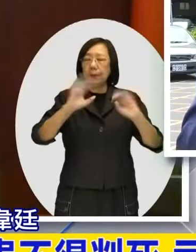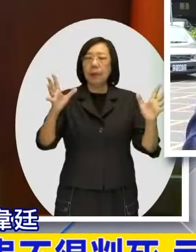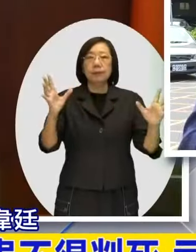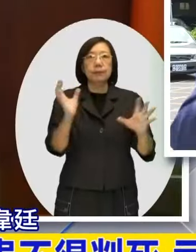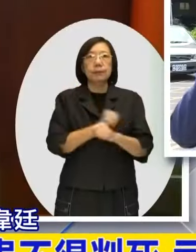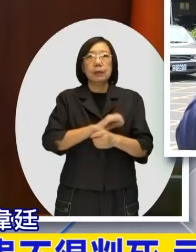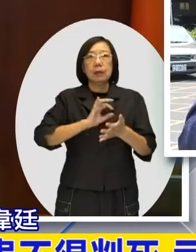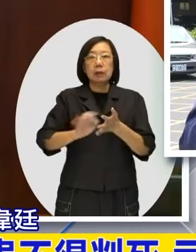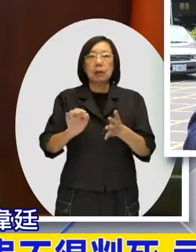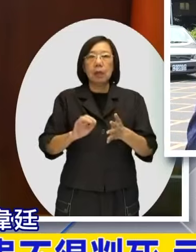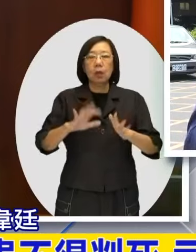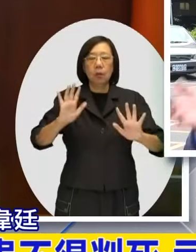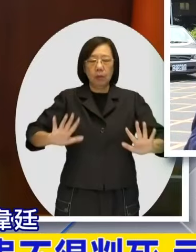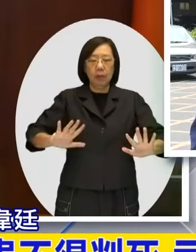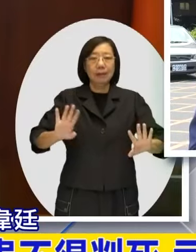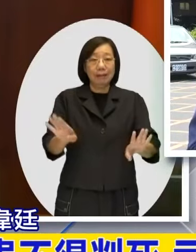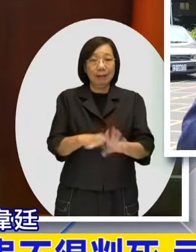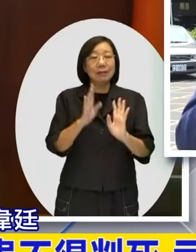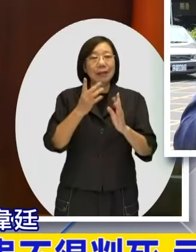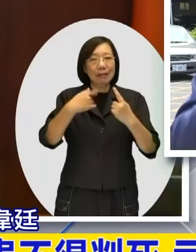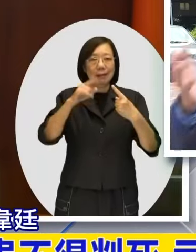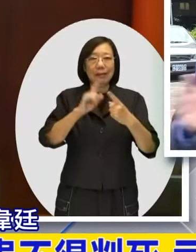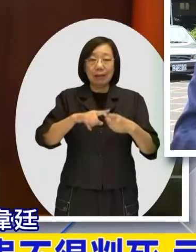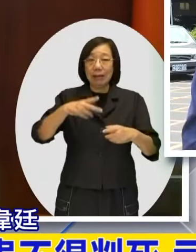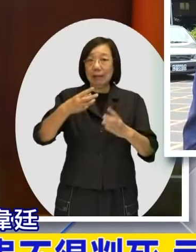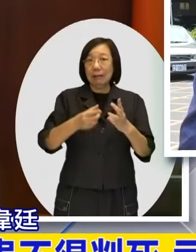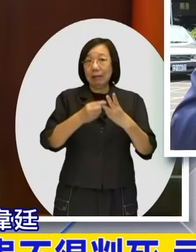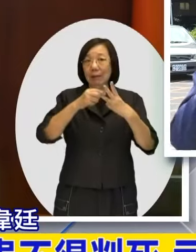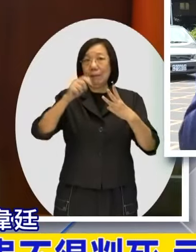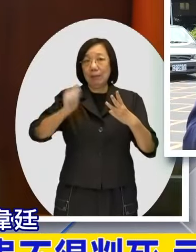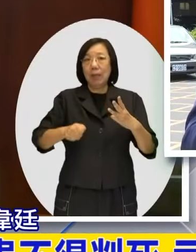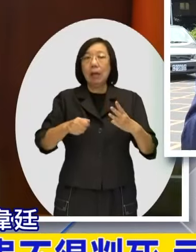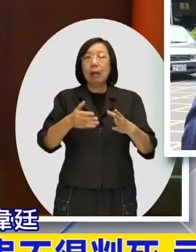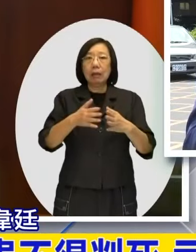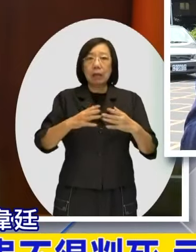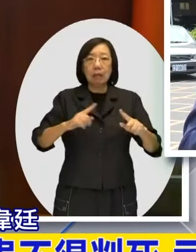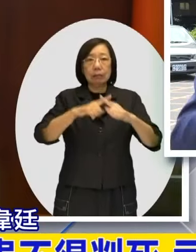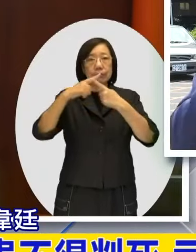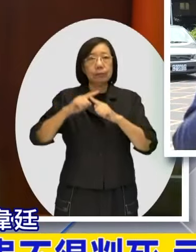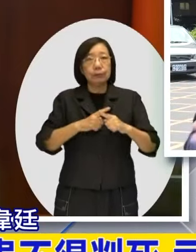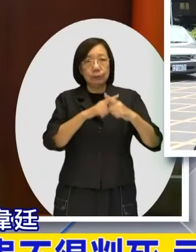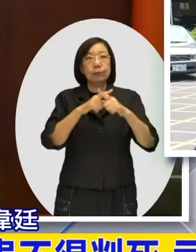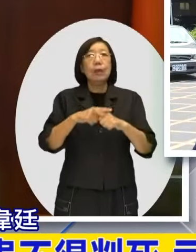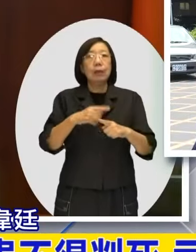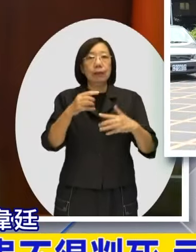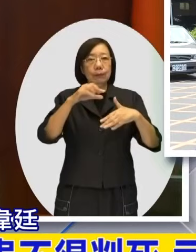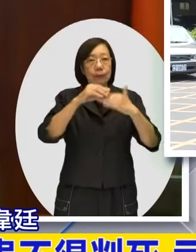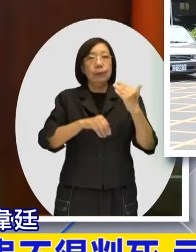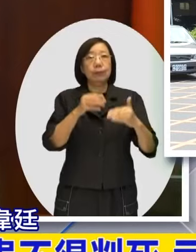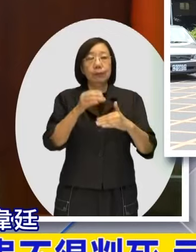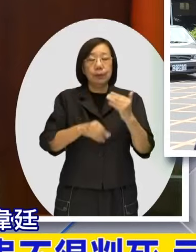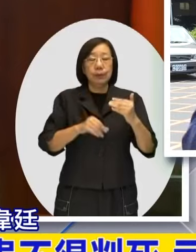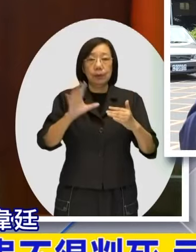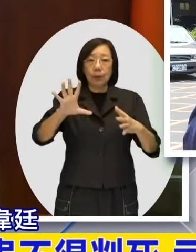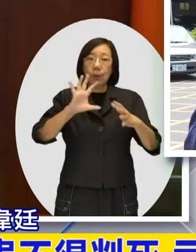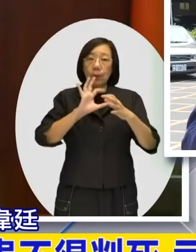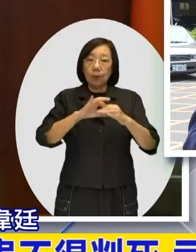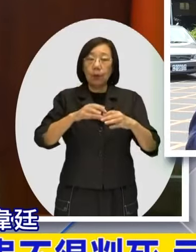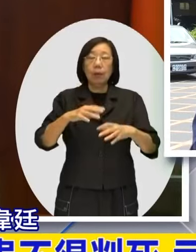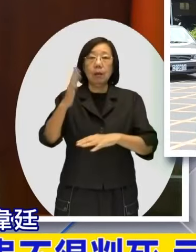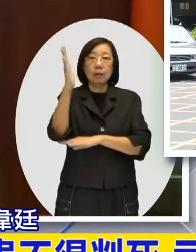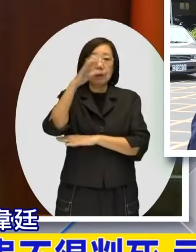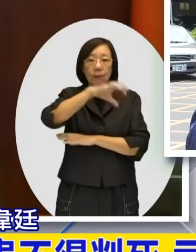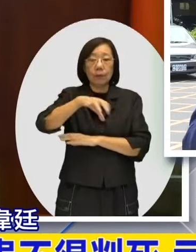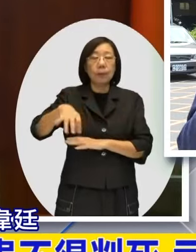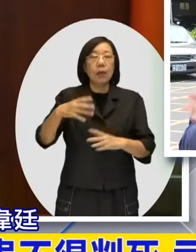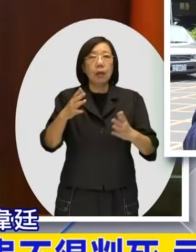有一些精神障碍，他一样犯罪是要负责的，甚至还判到死刑的。可是，在新的大法官这样子的一个裁判出来结果，可能这些